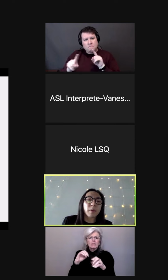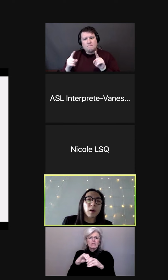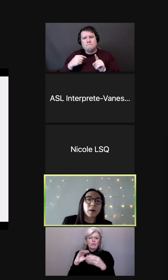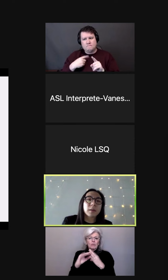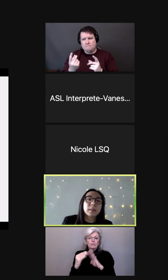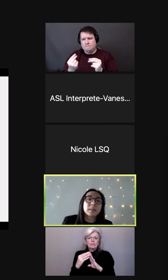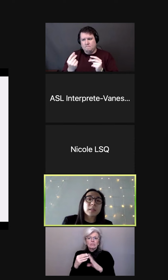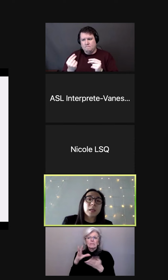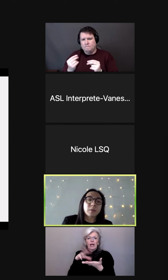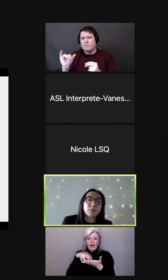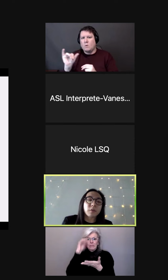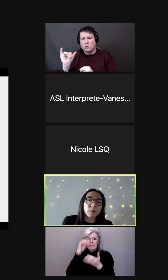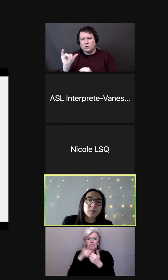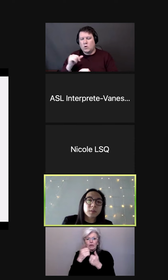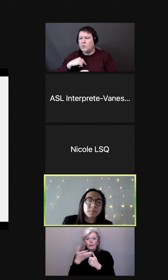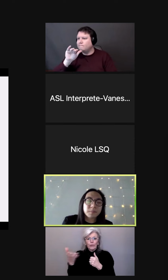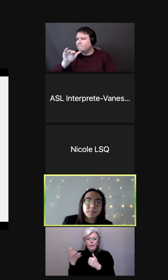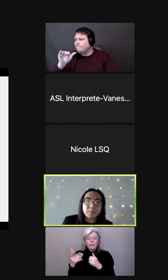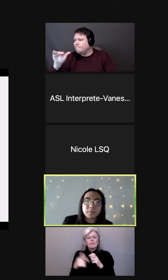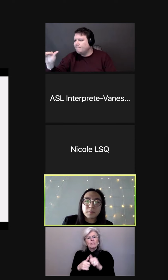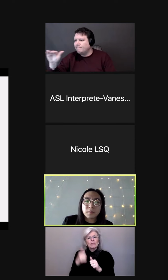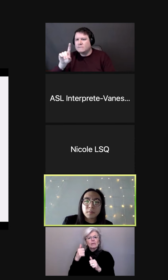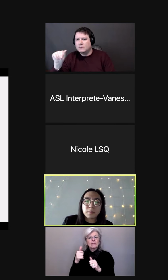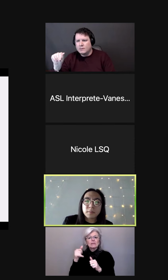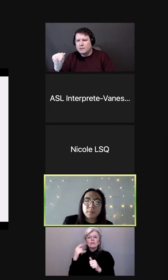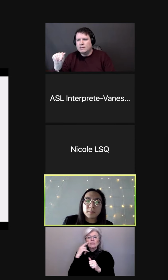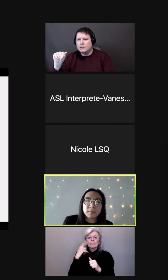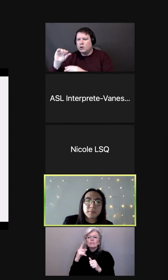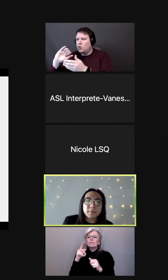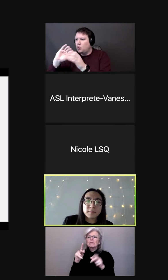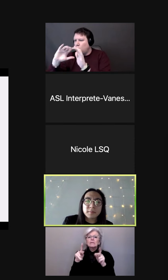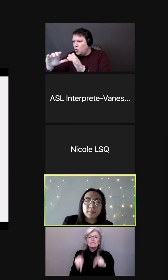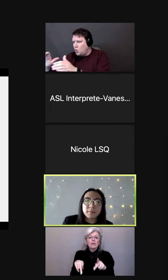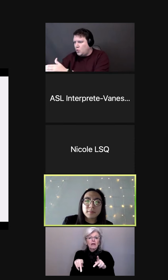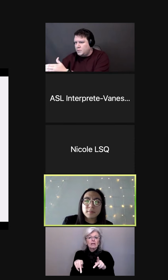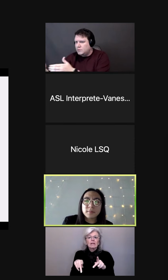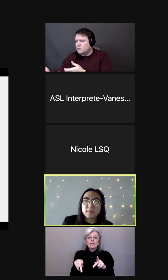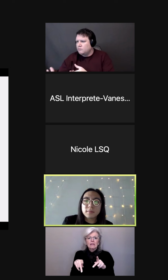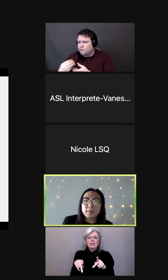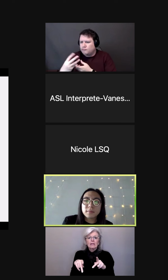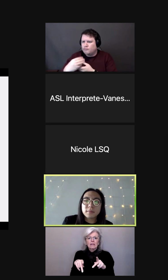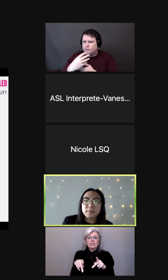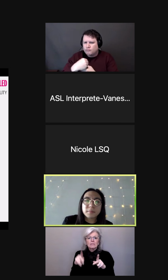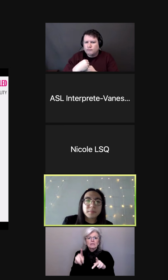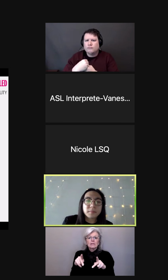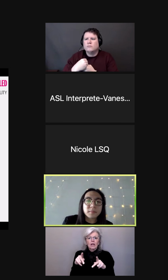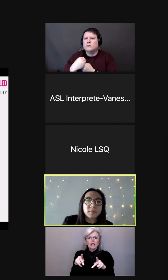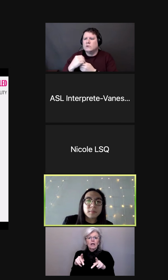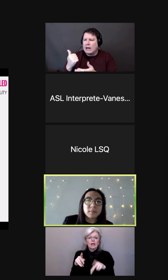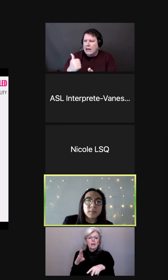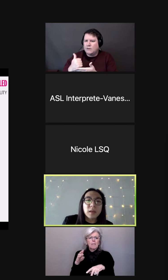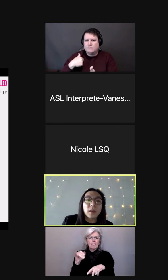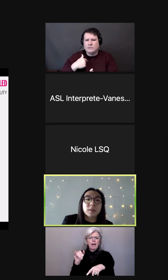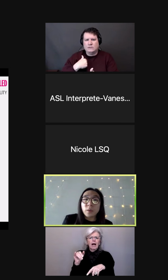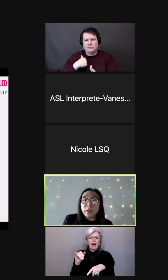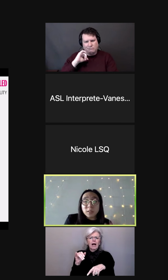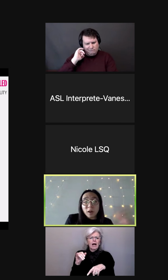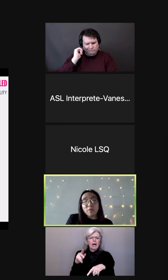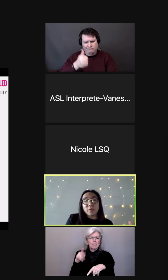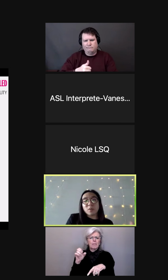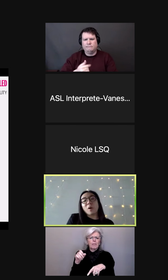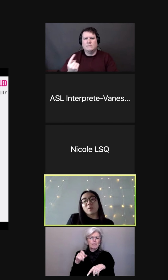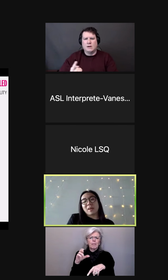et surtout pour les personnes de BIPOC et les personnes